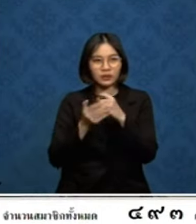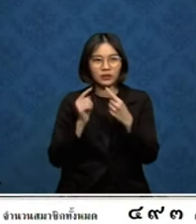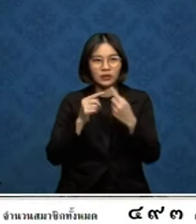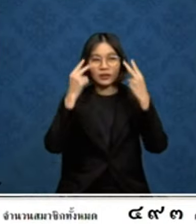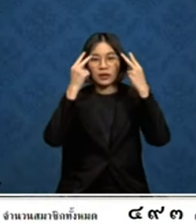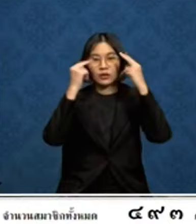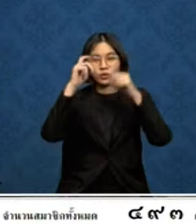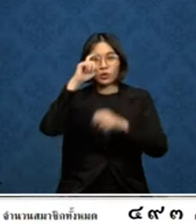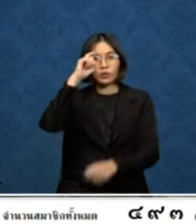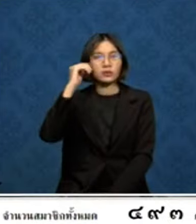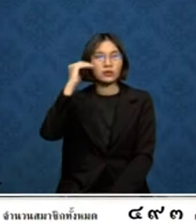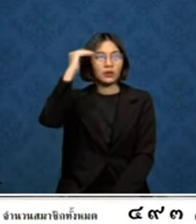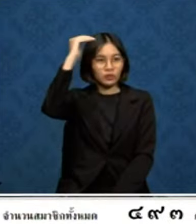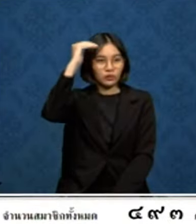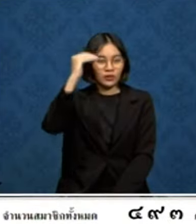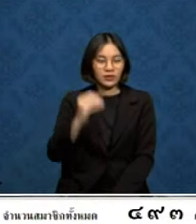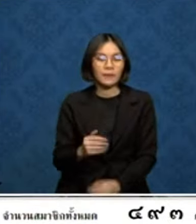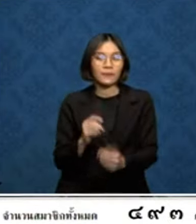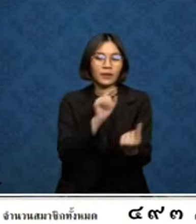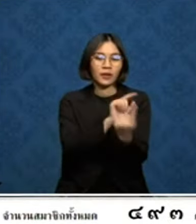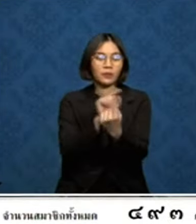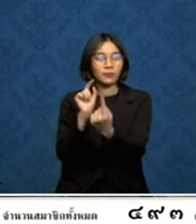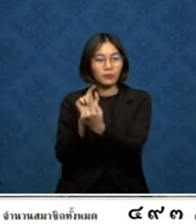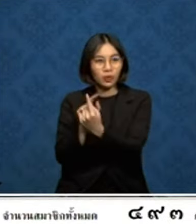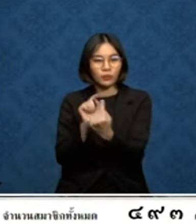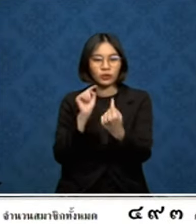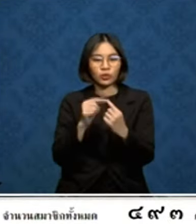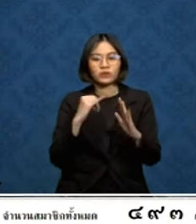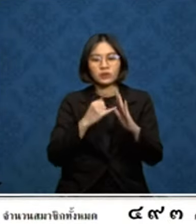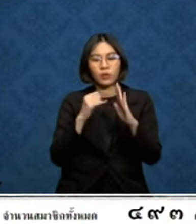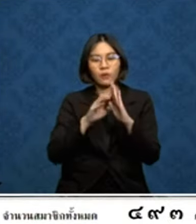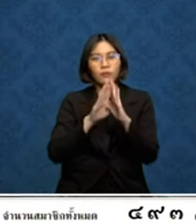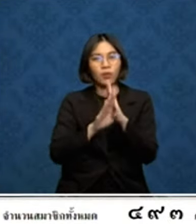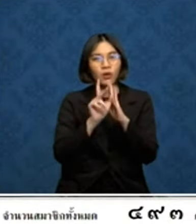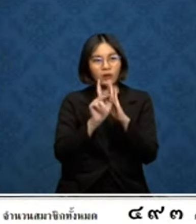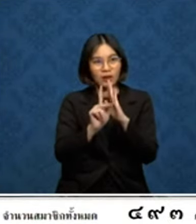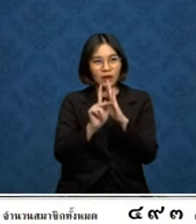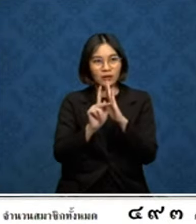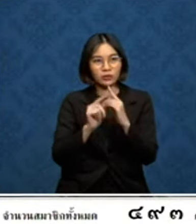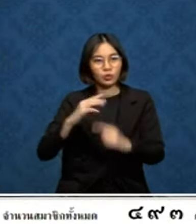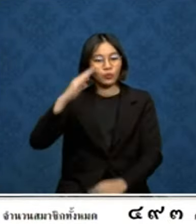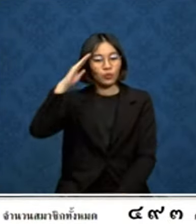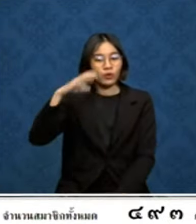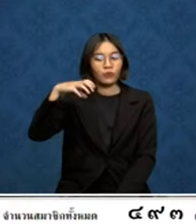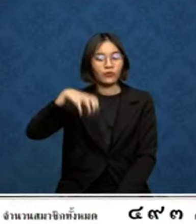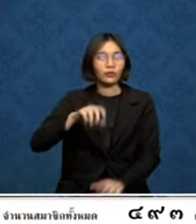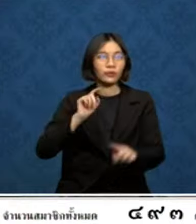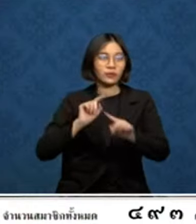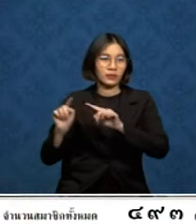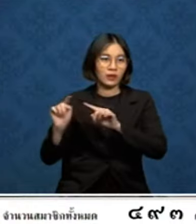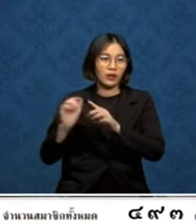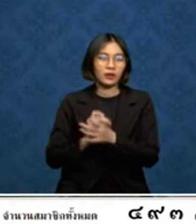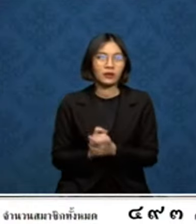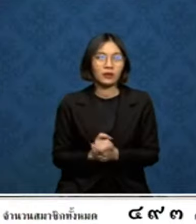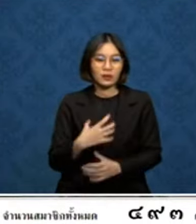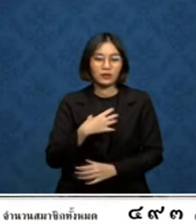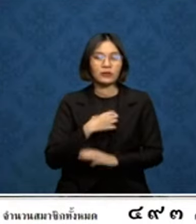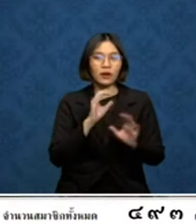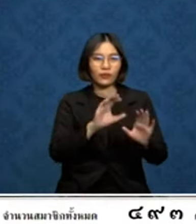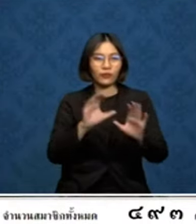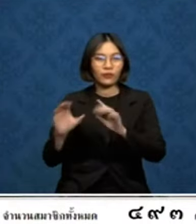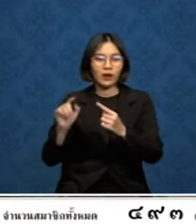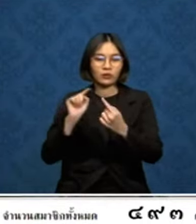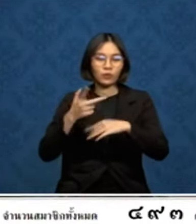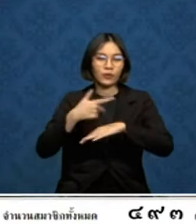เศรษฐาทวีศิลป์จะไปดูบึงการนำร่องที่ค่ายชดคืนคนดีครับอยากฝากท่านประธาน